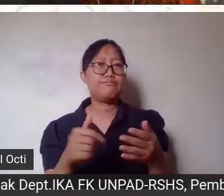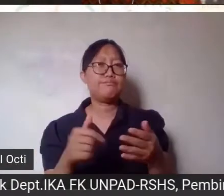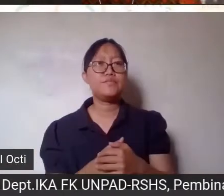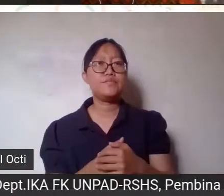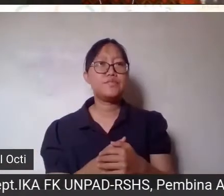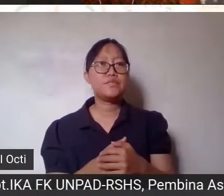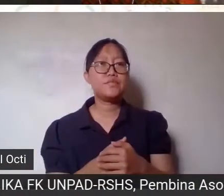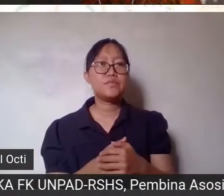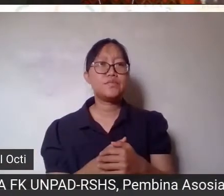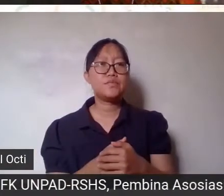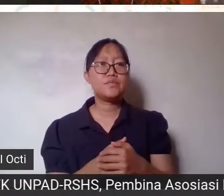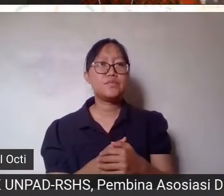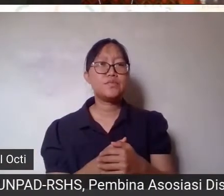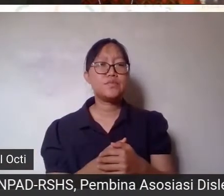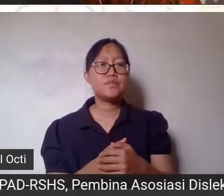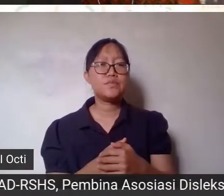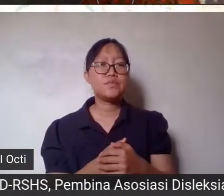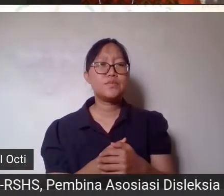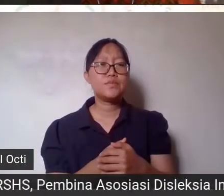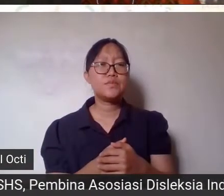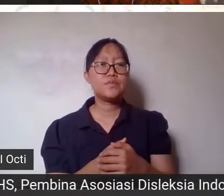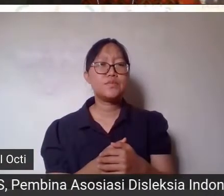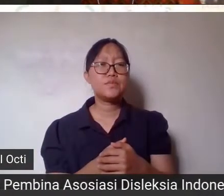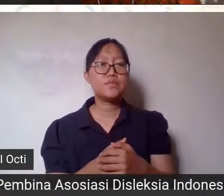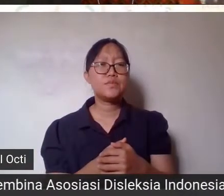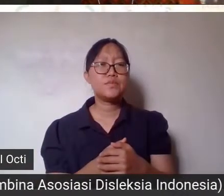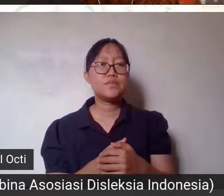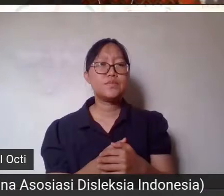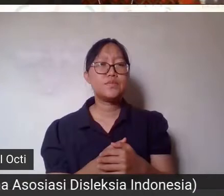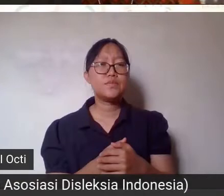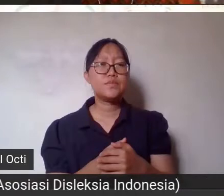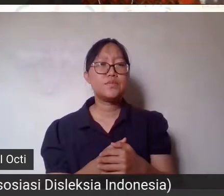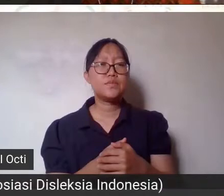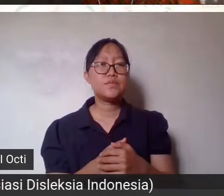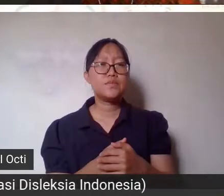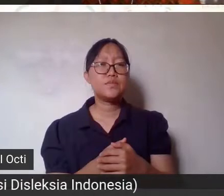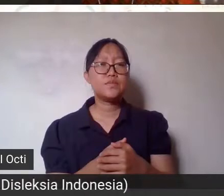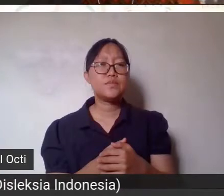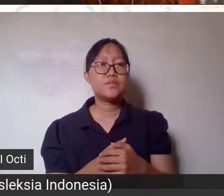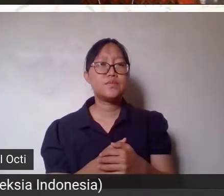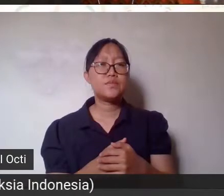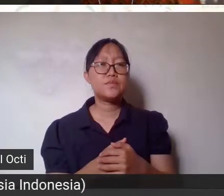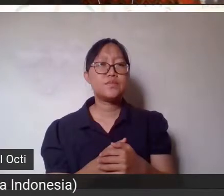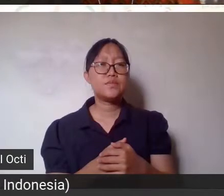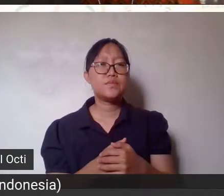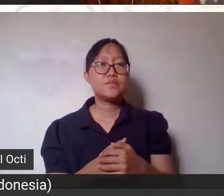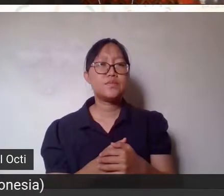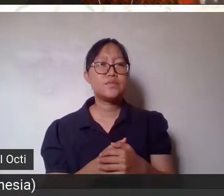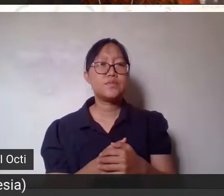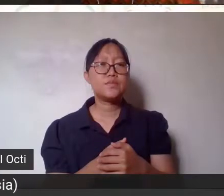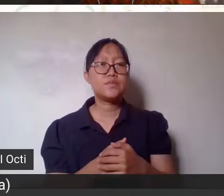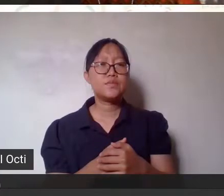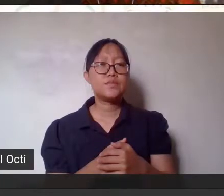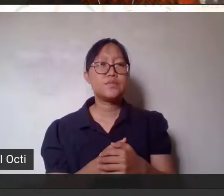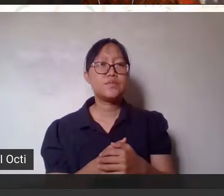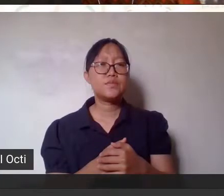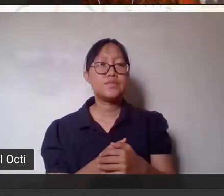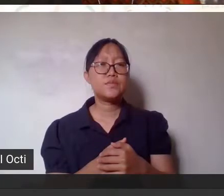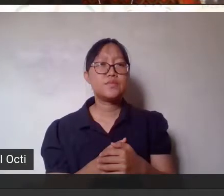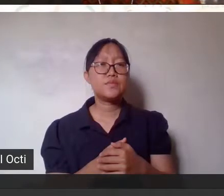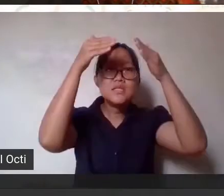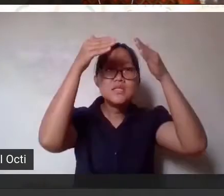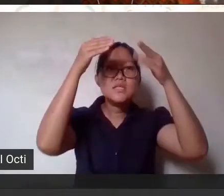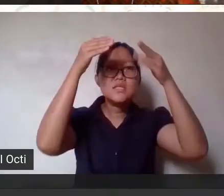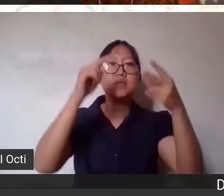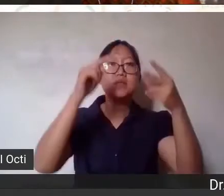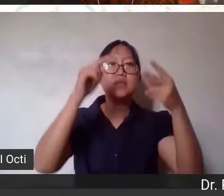autisme, anak-anak yang disabilitas intelektual, anak-anak yang gifted misalnya, atau disleksi yang akan kita cerita